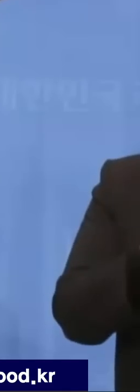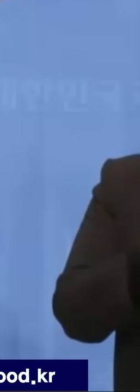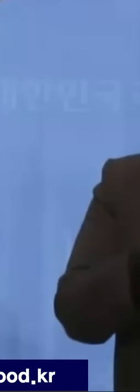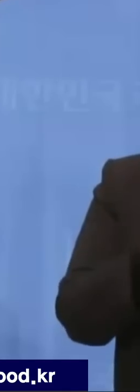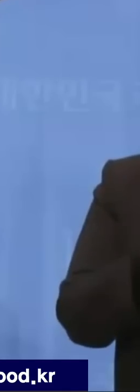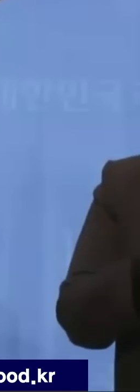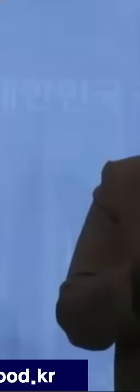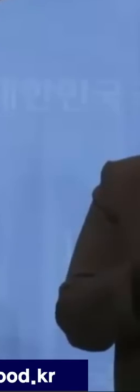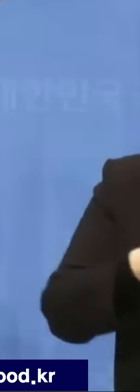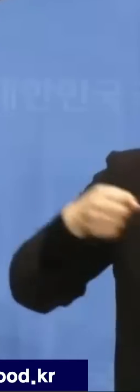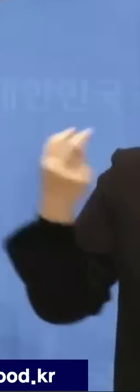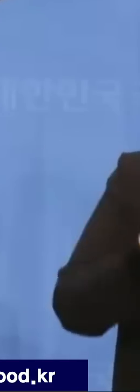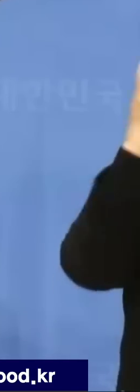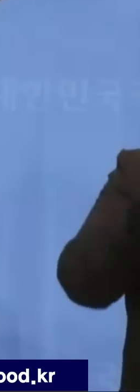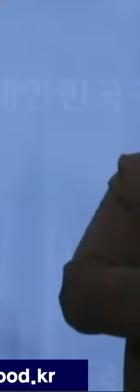다시 하겠다고